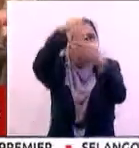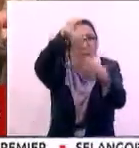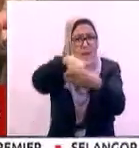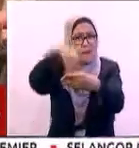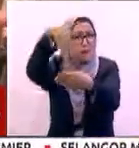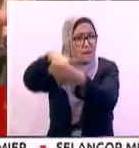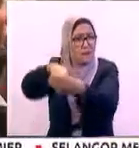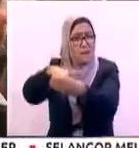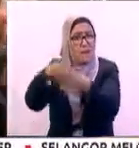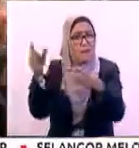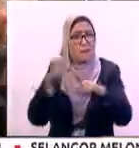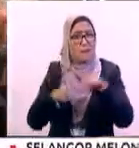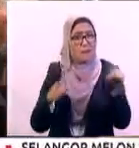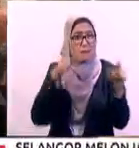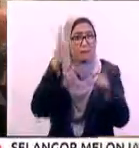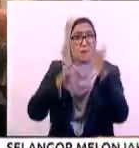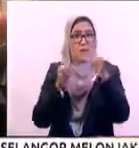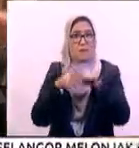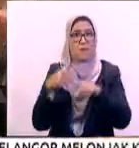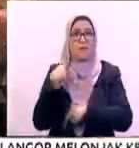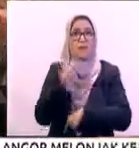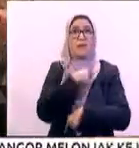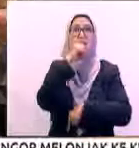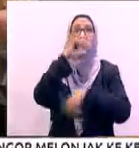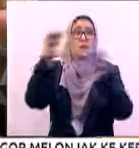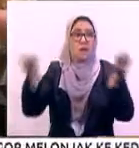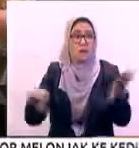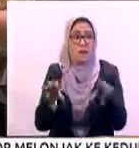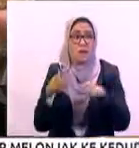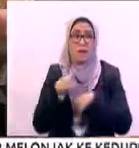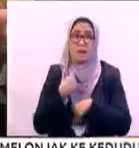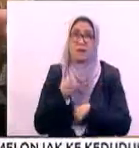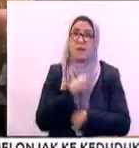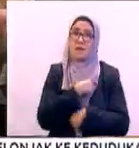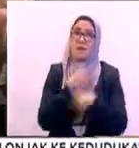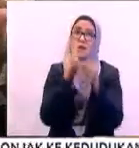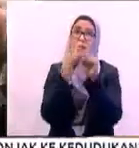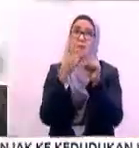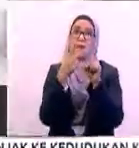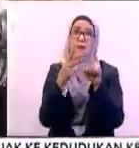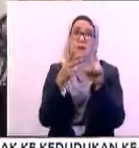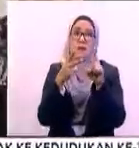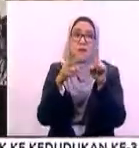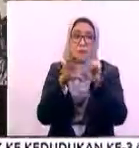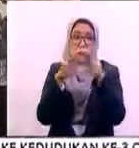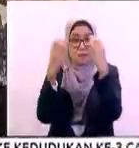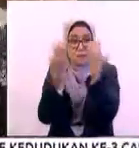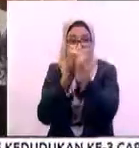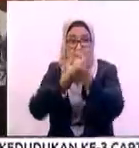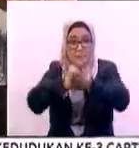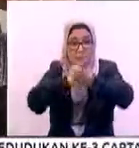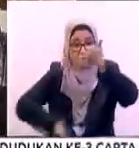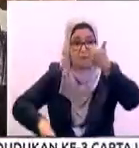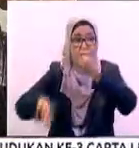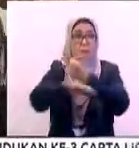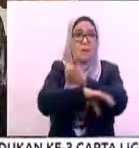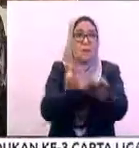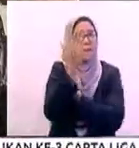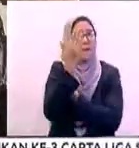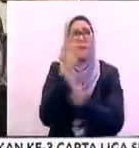pemilihan itu, kalau kata kita tak kuat, dia kata kita 12 kelab, apa salahnya buat pertandingan? Pas bawang warga kota